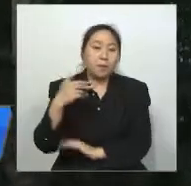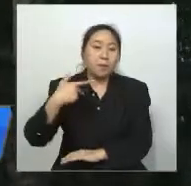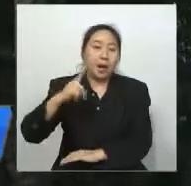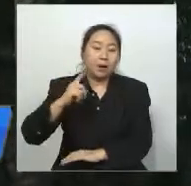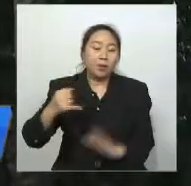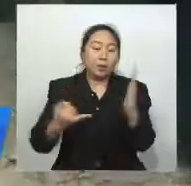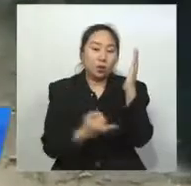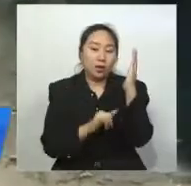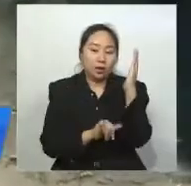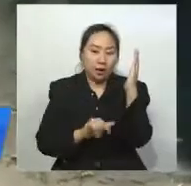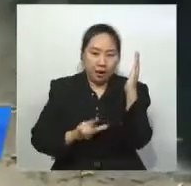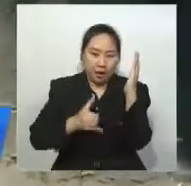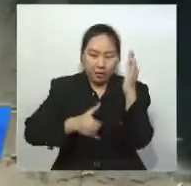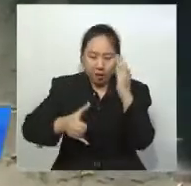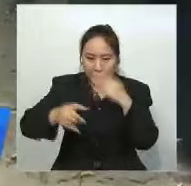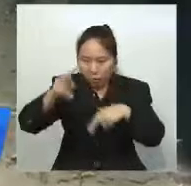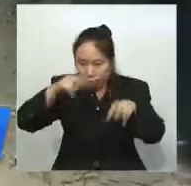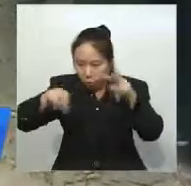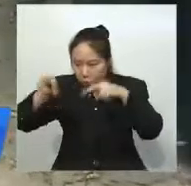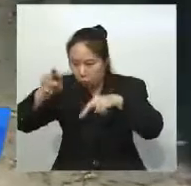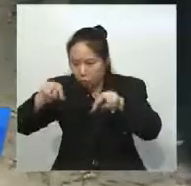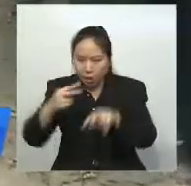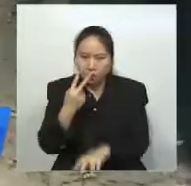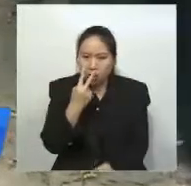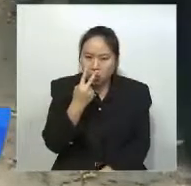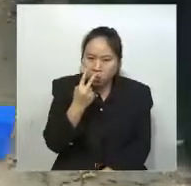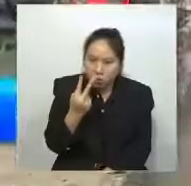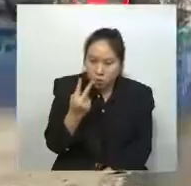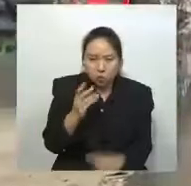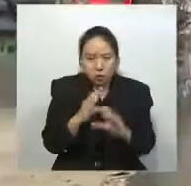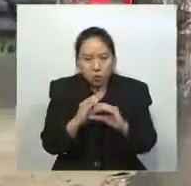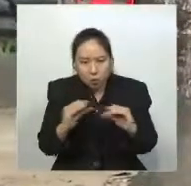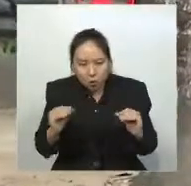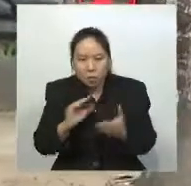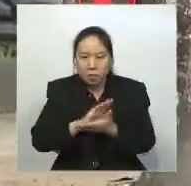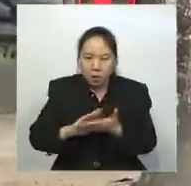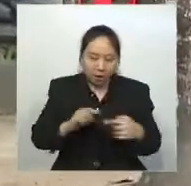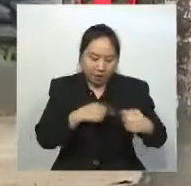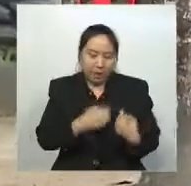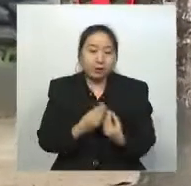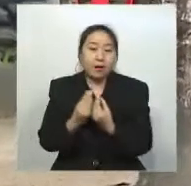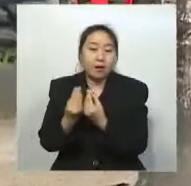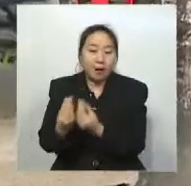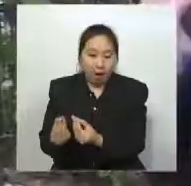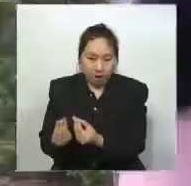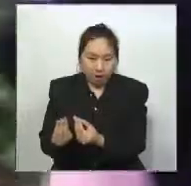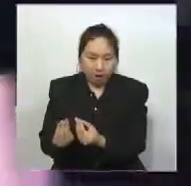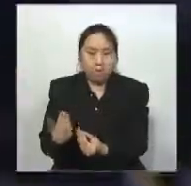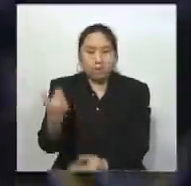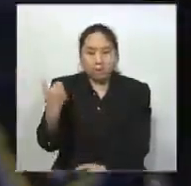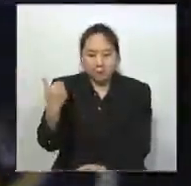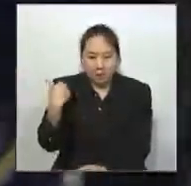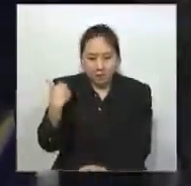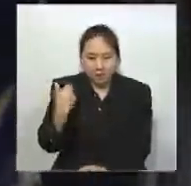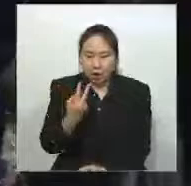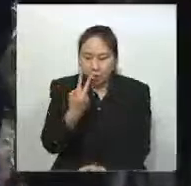จังหวัดยะลาก็ลงพื้นที่ไปตรวจเยี่ยมนะคะแล้วก็ไปดูความสงบเรียบร้อยและให้กำลังใจเจ้าหน้าที่เบื้องต้นก็ได้รับทราบรายง